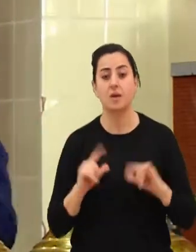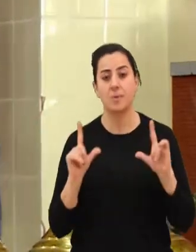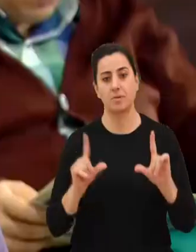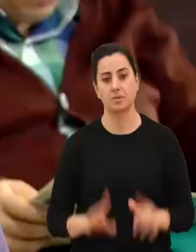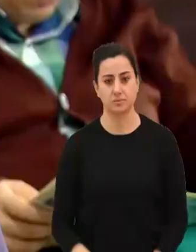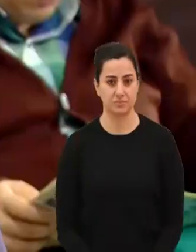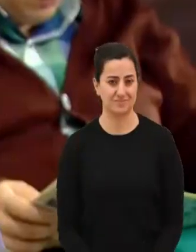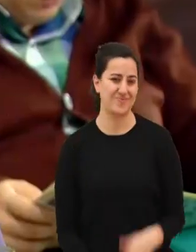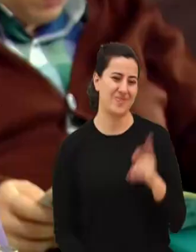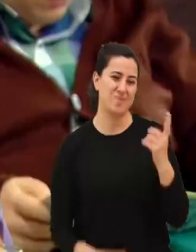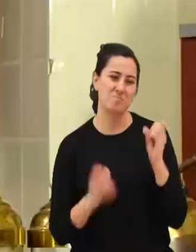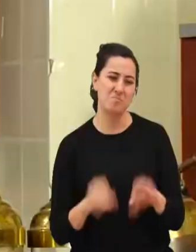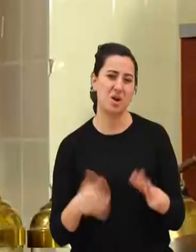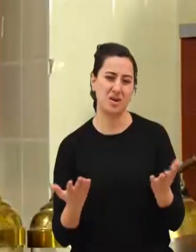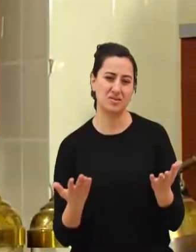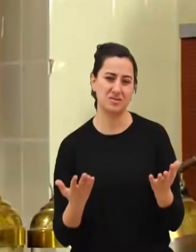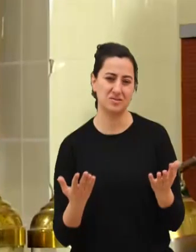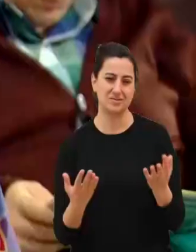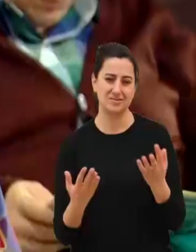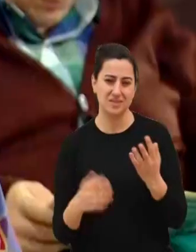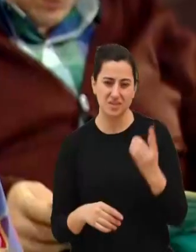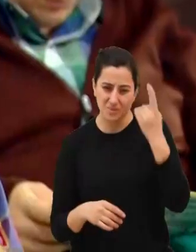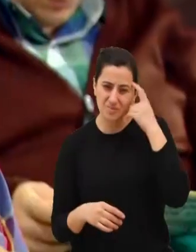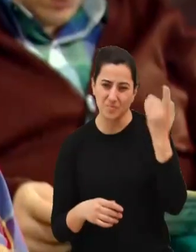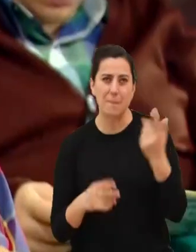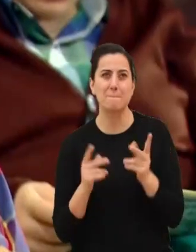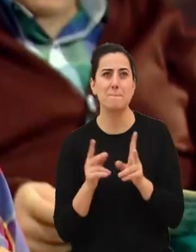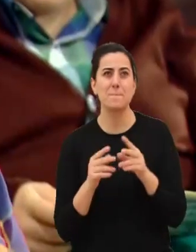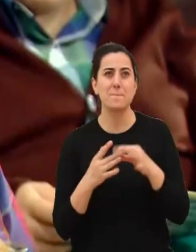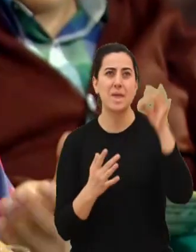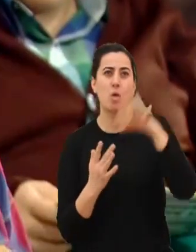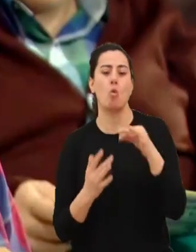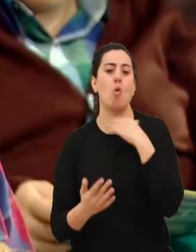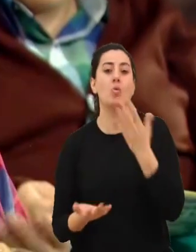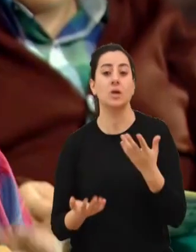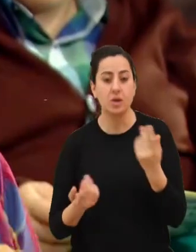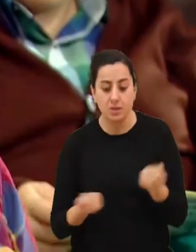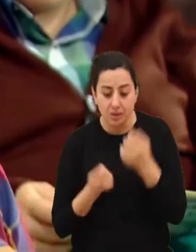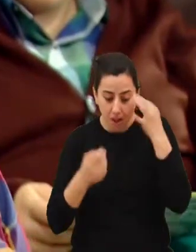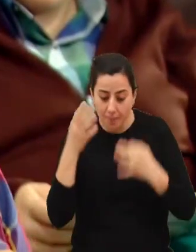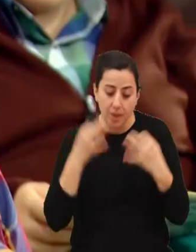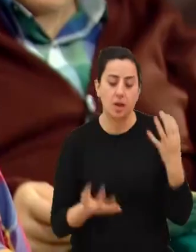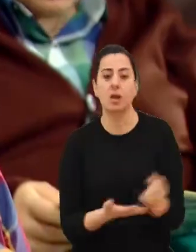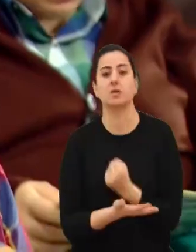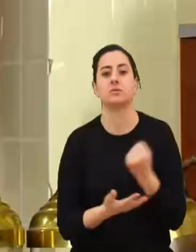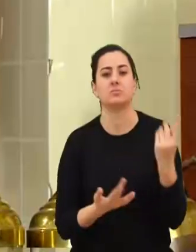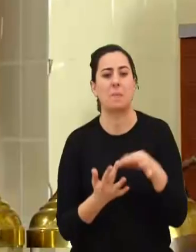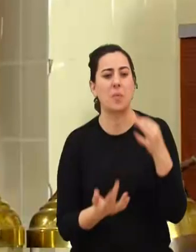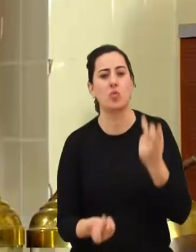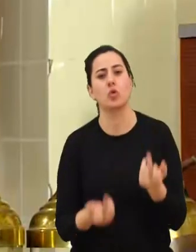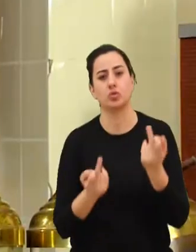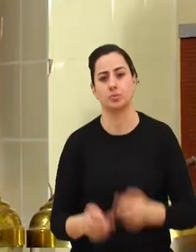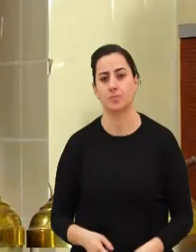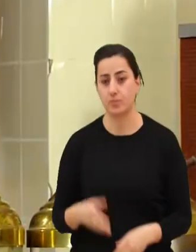lazım. Ya bırak bu işleri Mesut ya. Atla piyangoyla olur mu bu işler ya? Emek vermeden para kazanılır mı kardeşim ya? Öyle değil mi